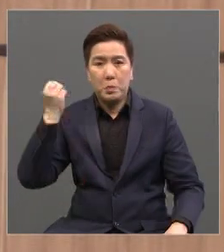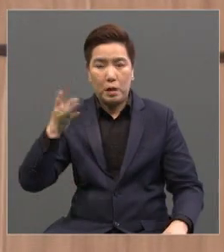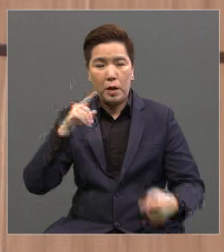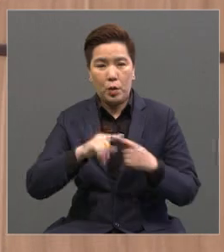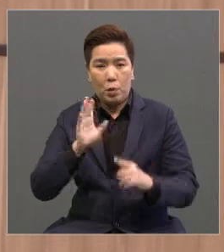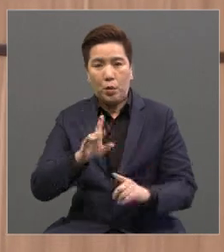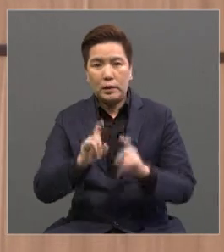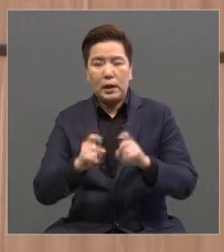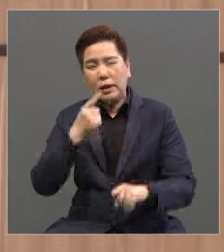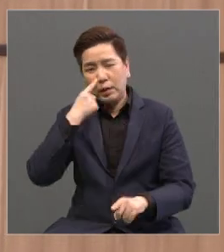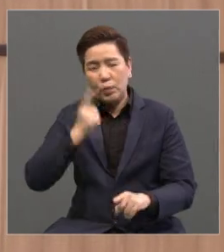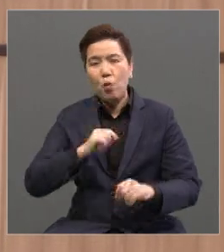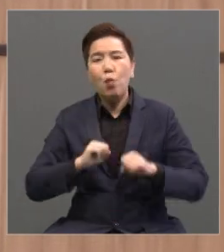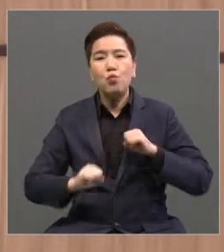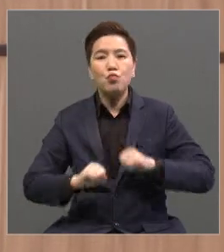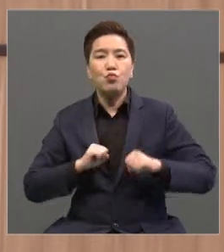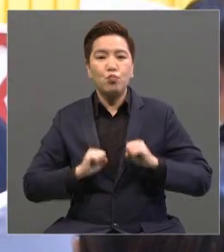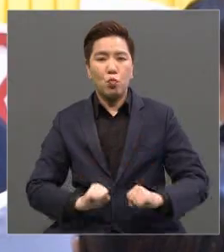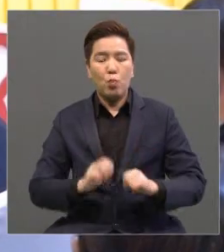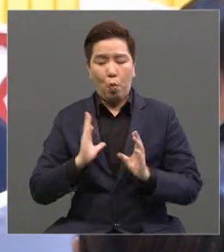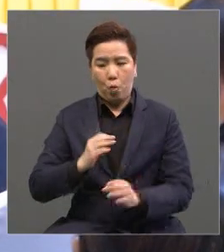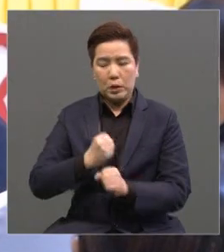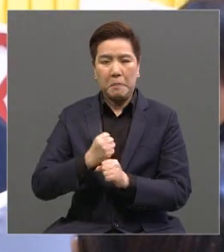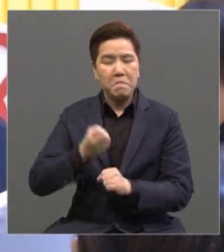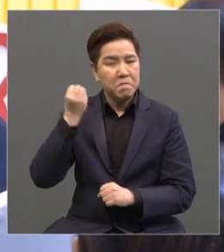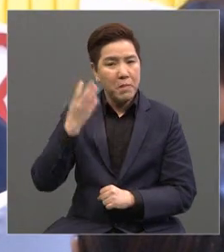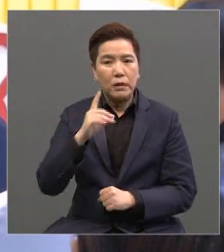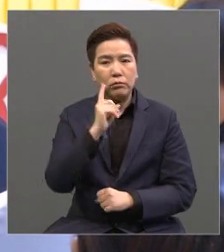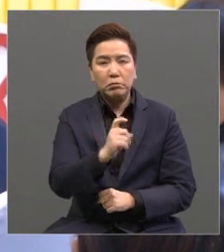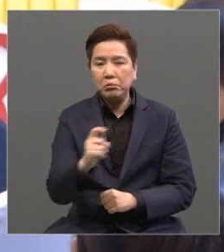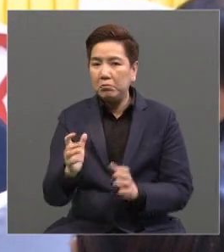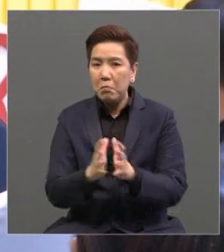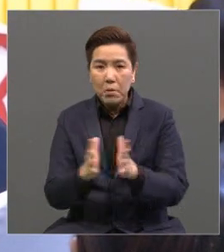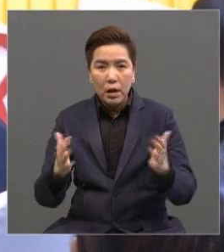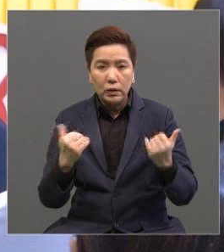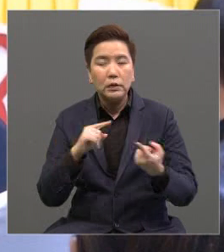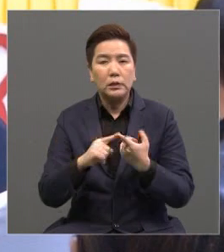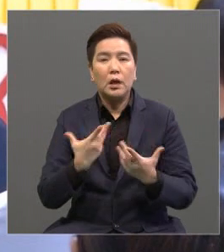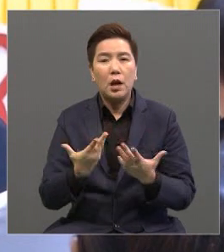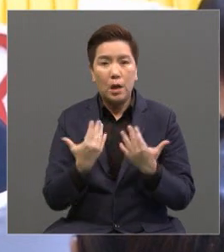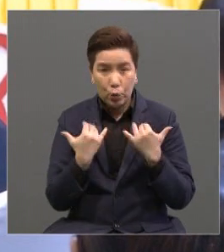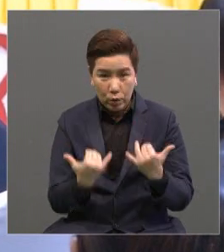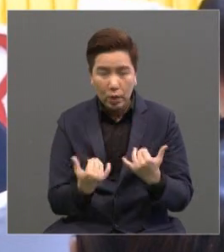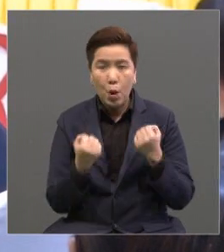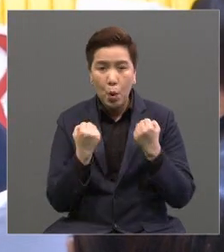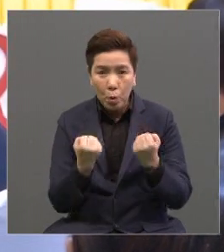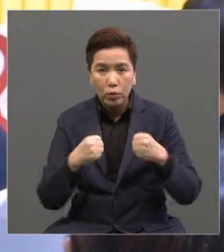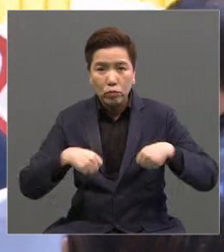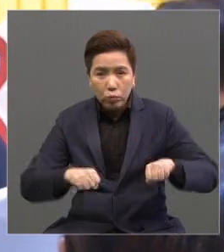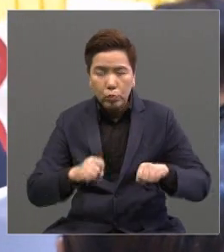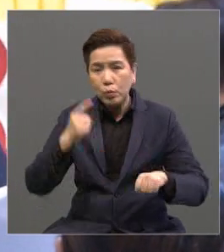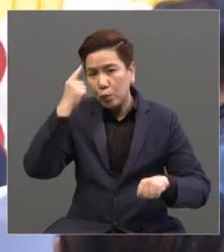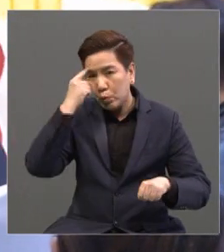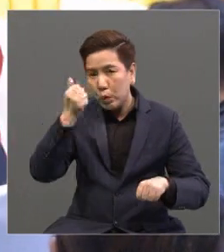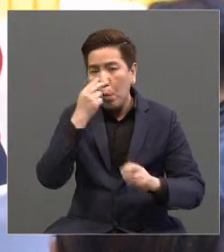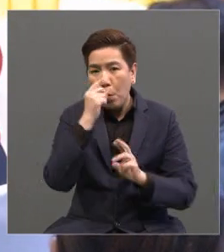แล้วก็ผู้เสียชีวิตจะยังอยู่ในวัยหนุ่มสาวแล้วก็เป็นคนทำงานมากเลยนะคะเป็นส่วนมากเพราะฉะนั้นเนี่ยช่วงนี้ใช้รถใช้ถนนก็ระมัดระ